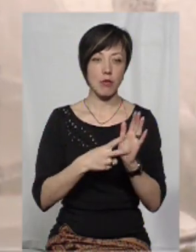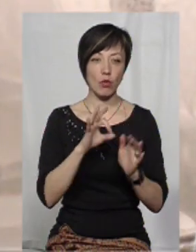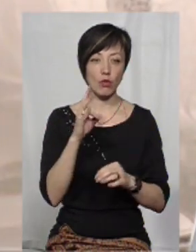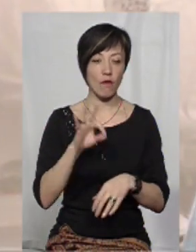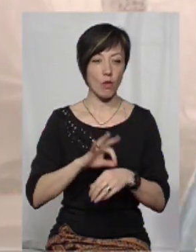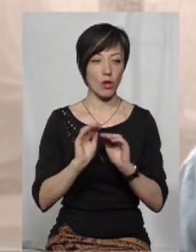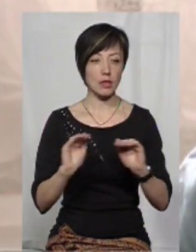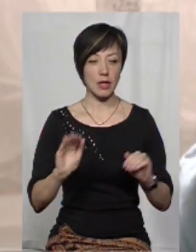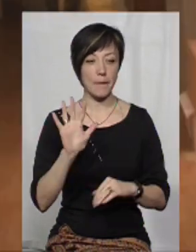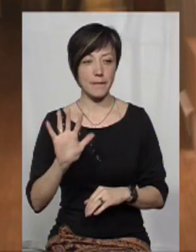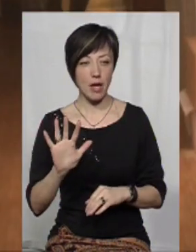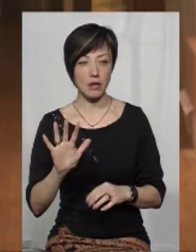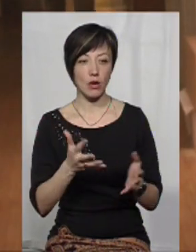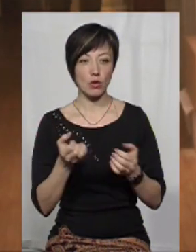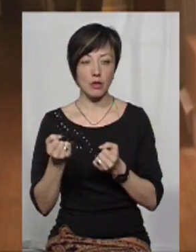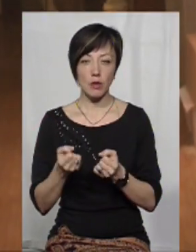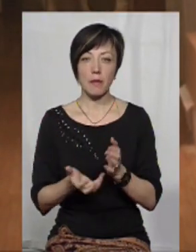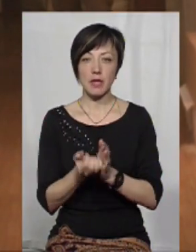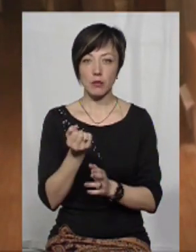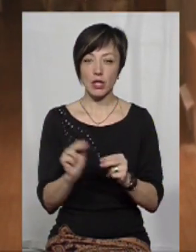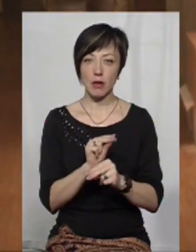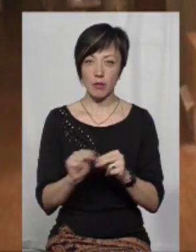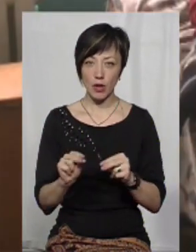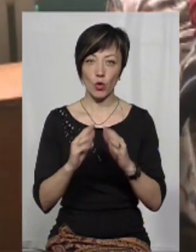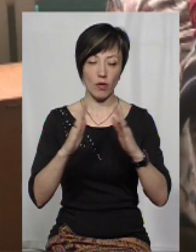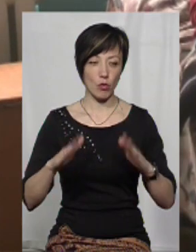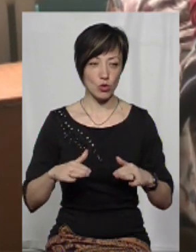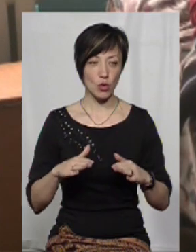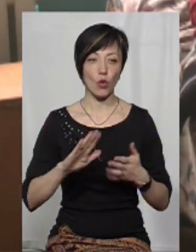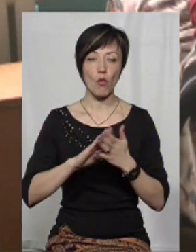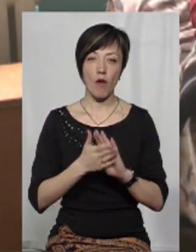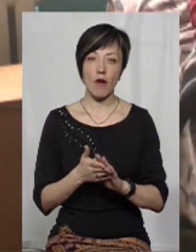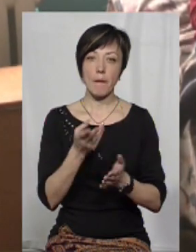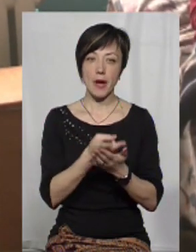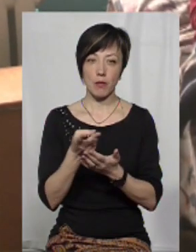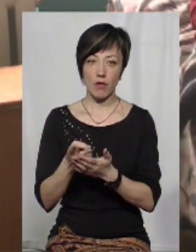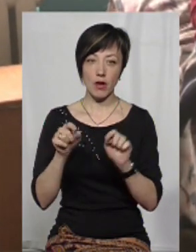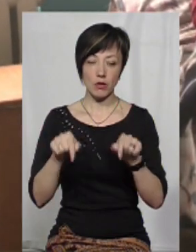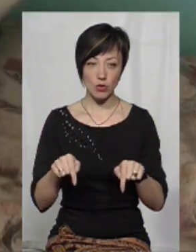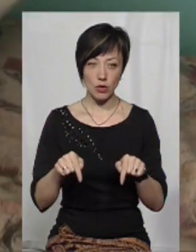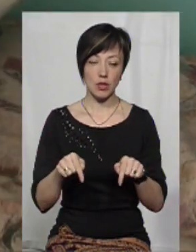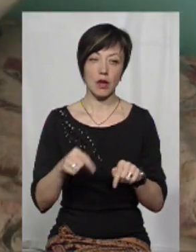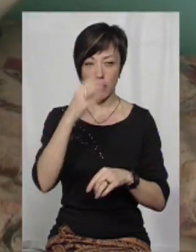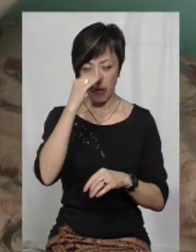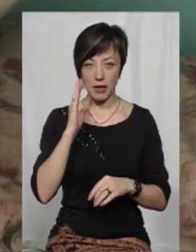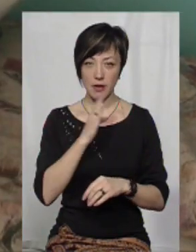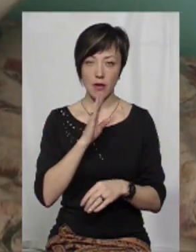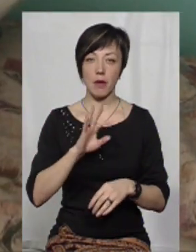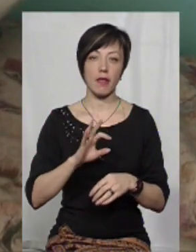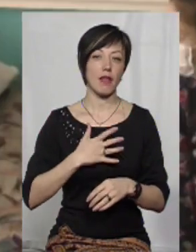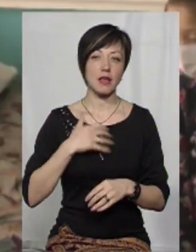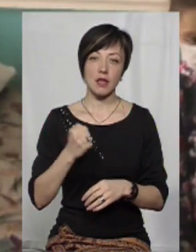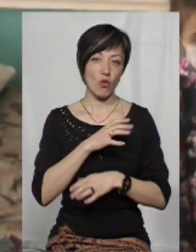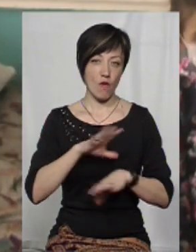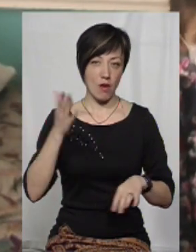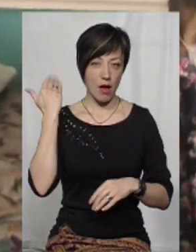онкохворих дітей. 5 з них отримують підтримуючу терапію амбулаторну. Умови перебування у гематологічному відділенні батьків пацієнтів не